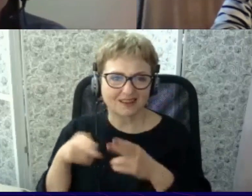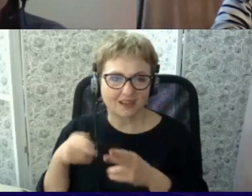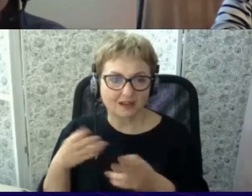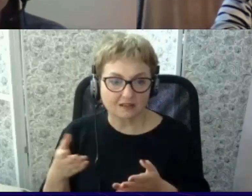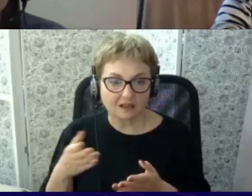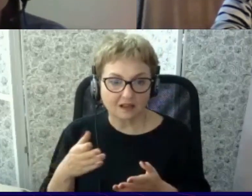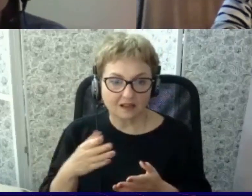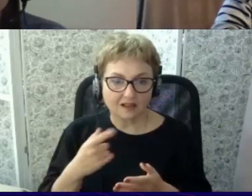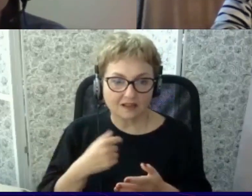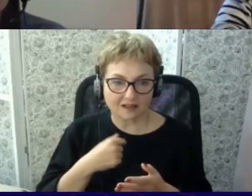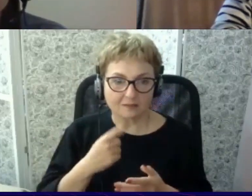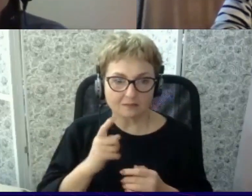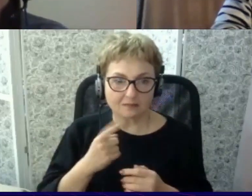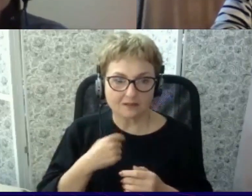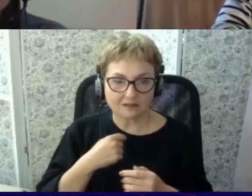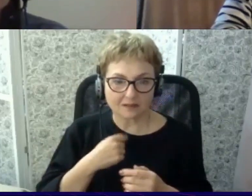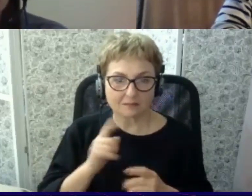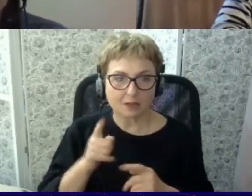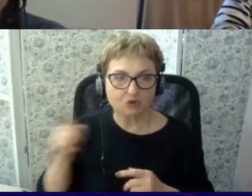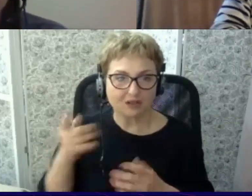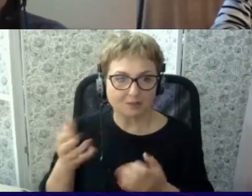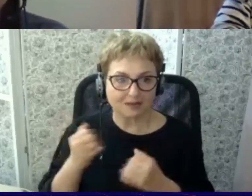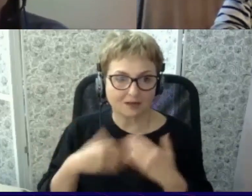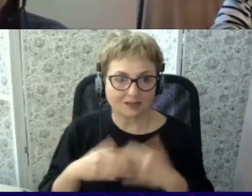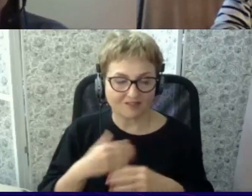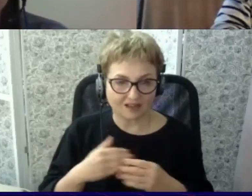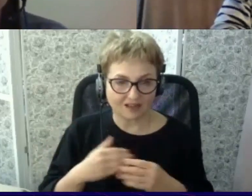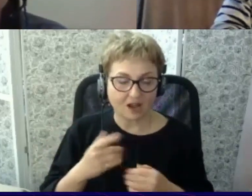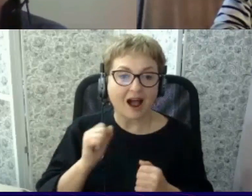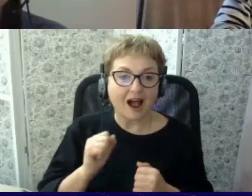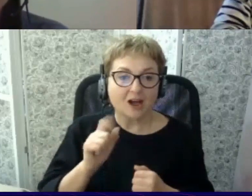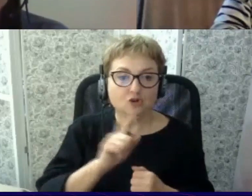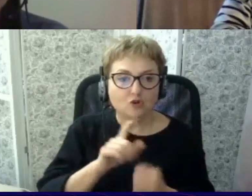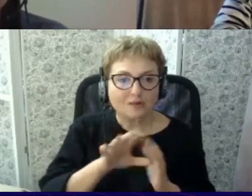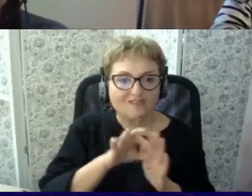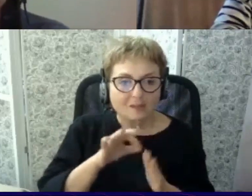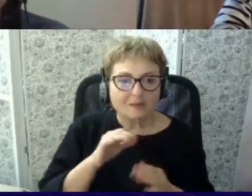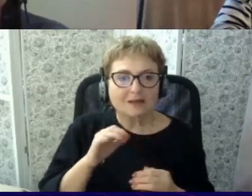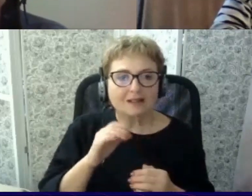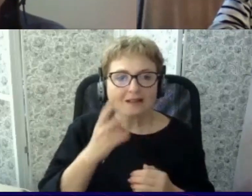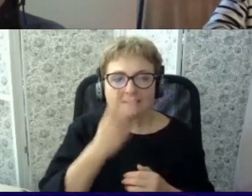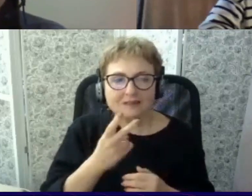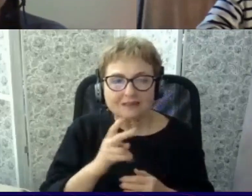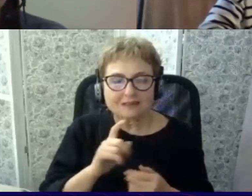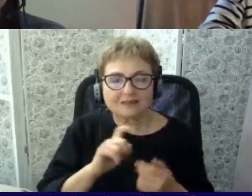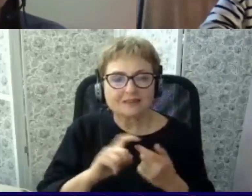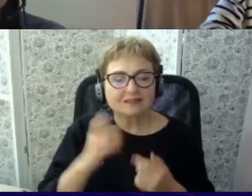Или, да? Или потому что туда принимают, да, людей с инвалидностью. Да, да, или потому что принимают. А чтобы выбор был, исходя из